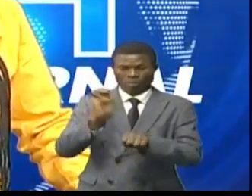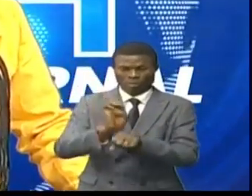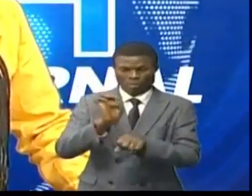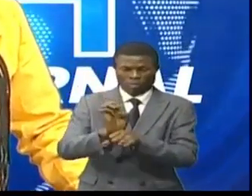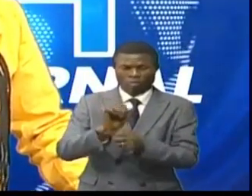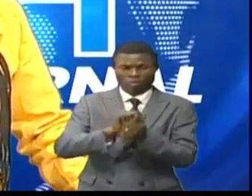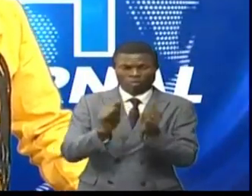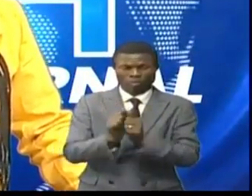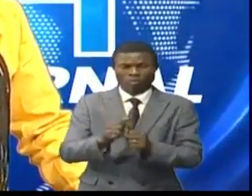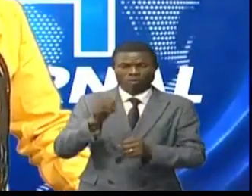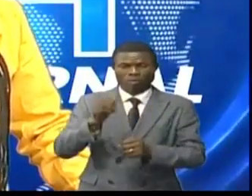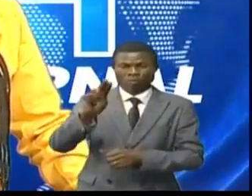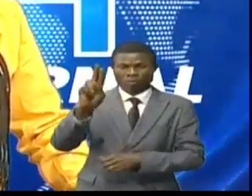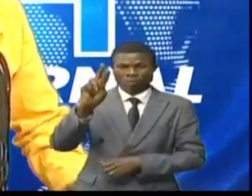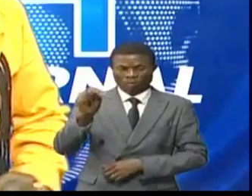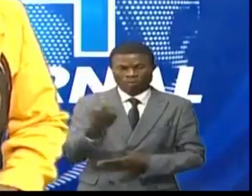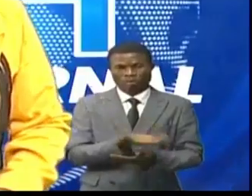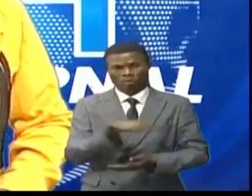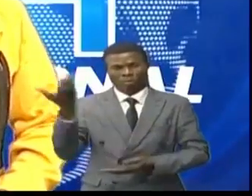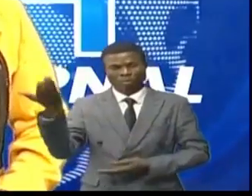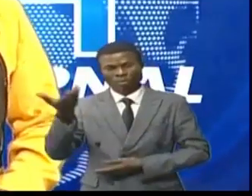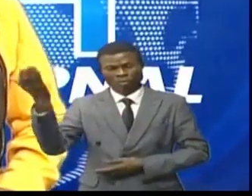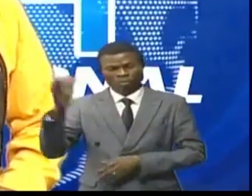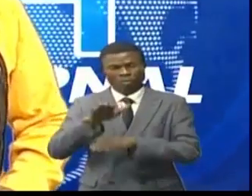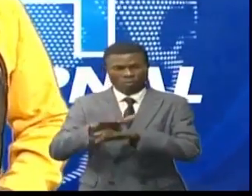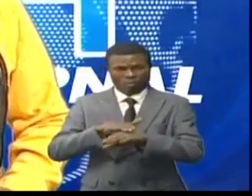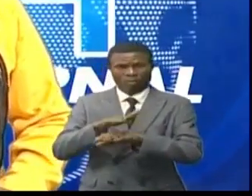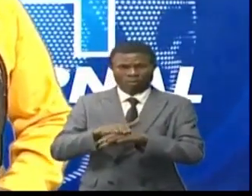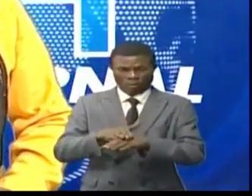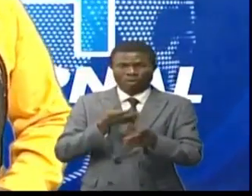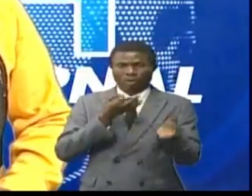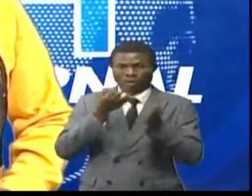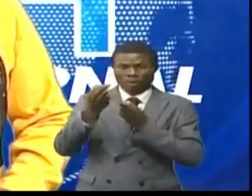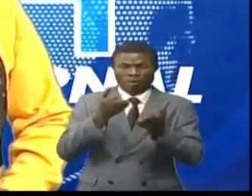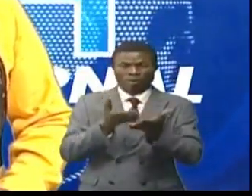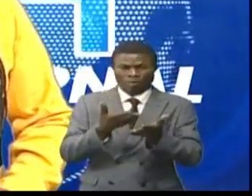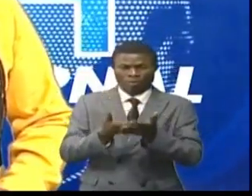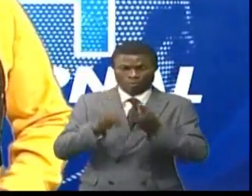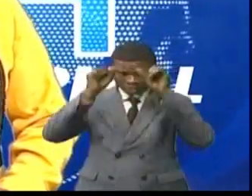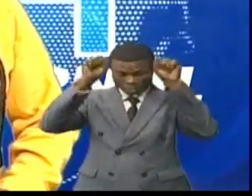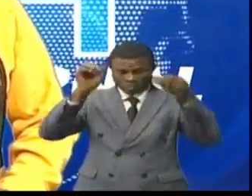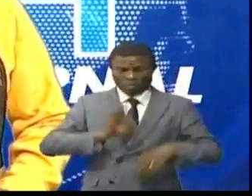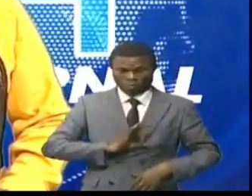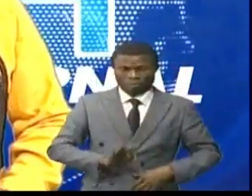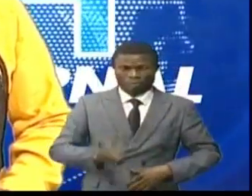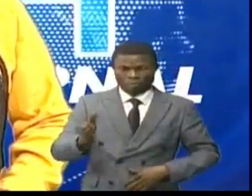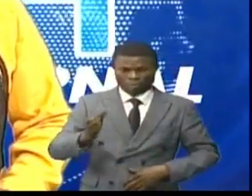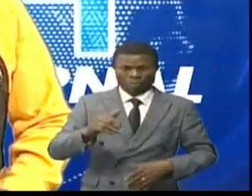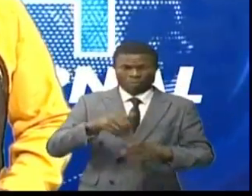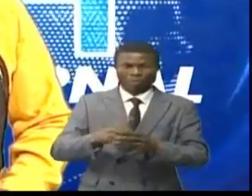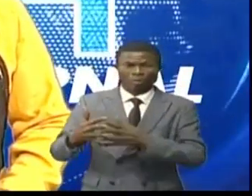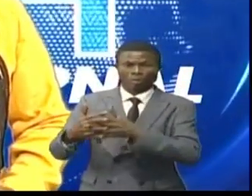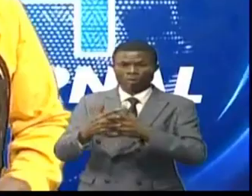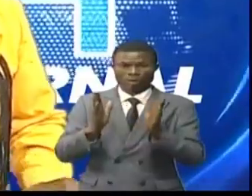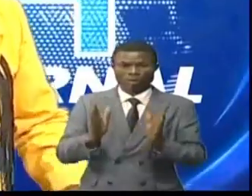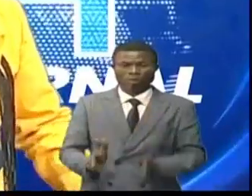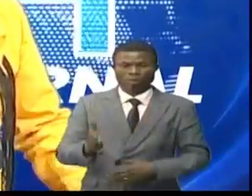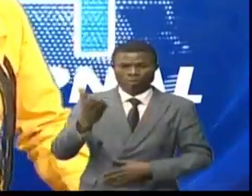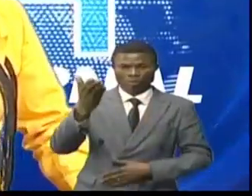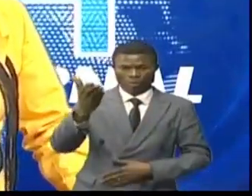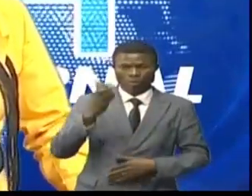de la MONUSCO seront aussi évoqués par le président de la République, Félix-Antoine Tshisekedi.